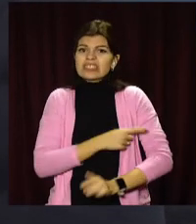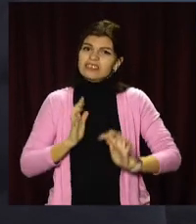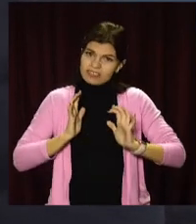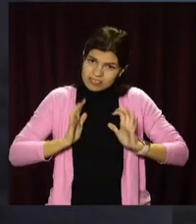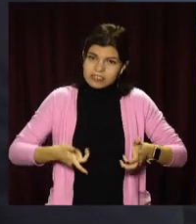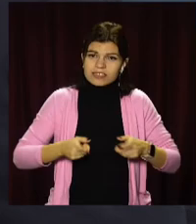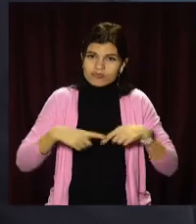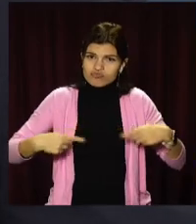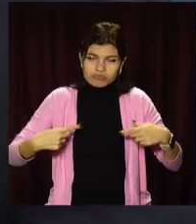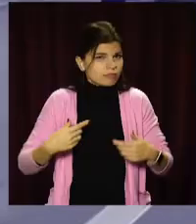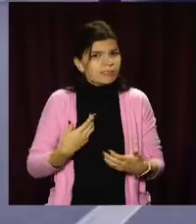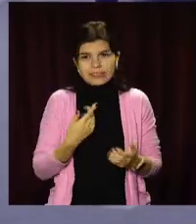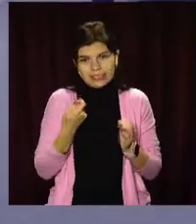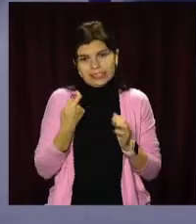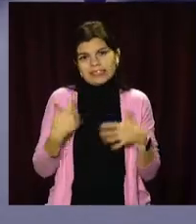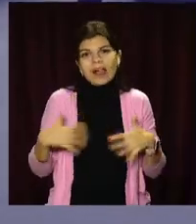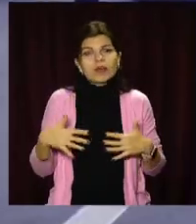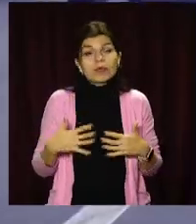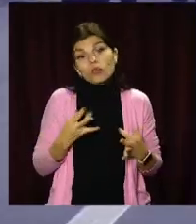неї. А так машина хороша.